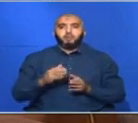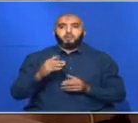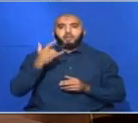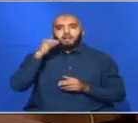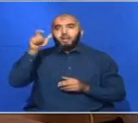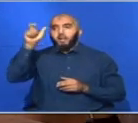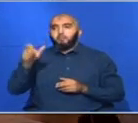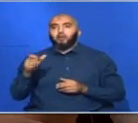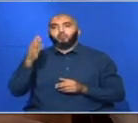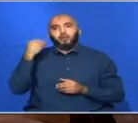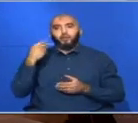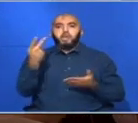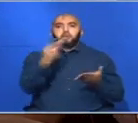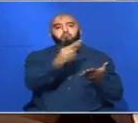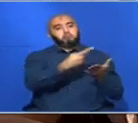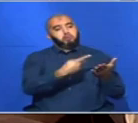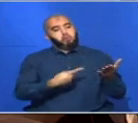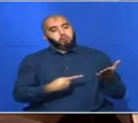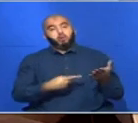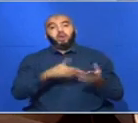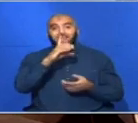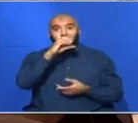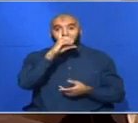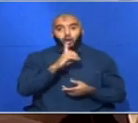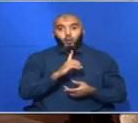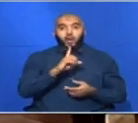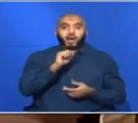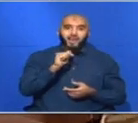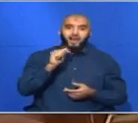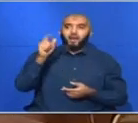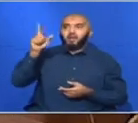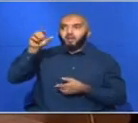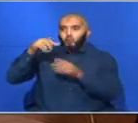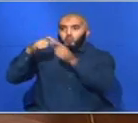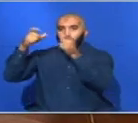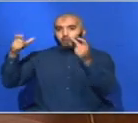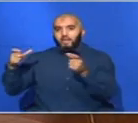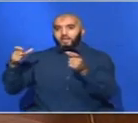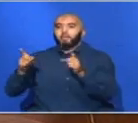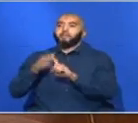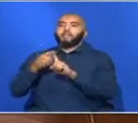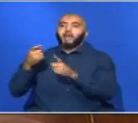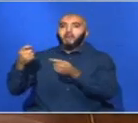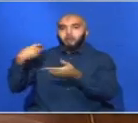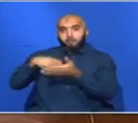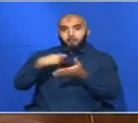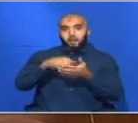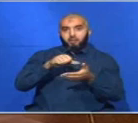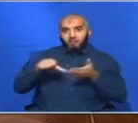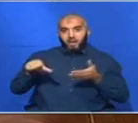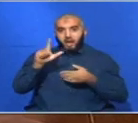ان يكون رساما وله حقوق معينه تجاهها جهه معينه وبالتالي ترك